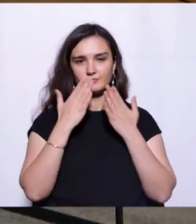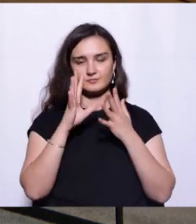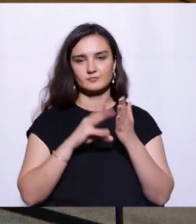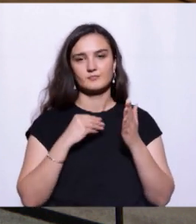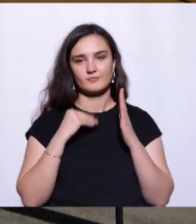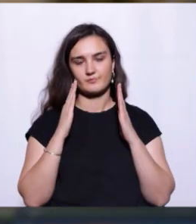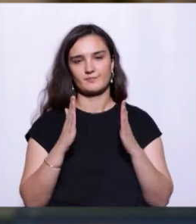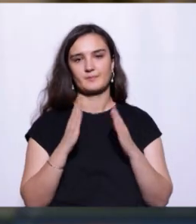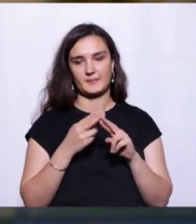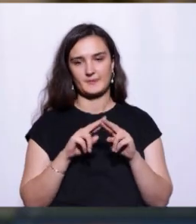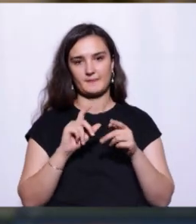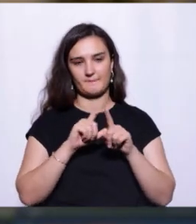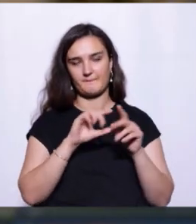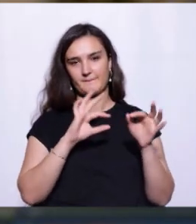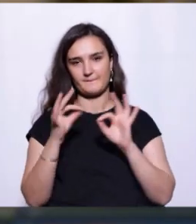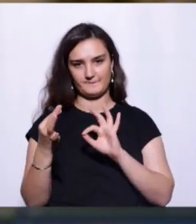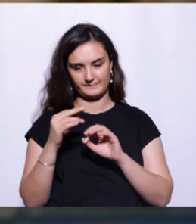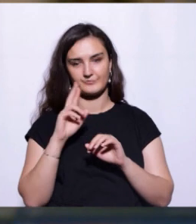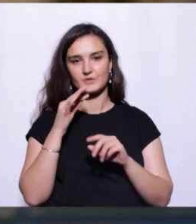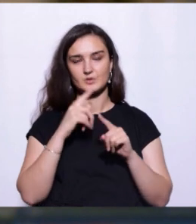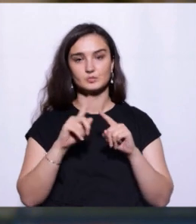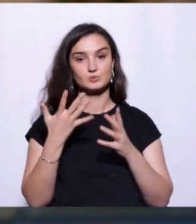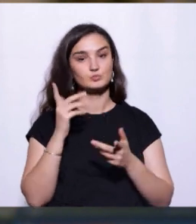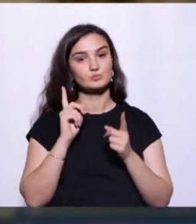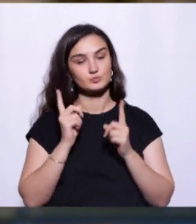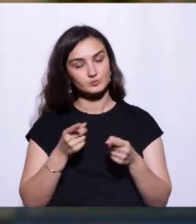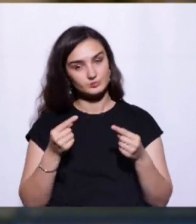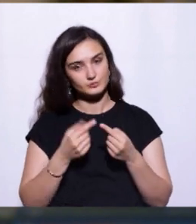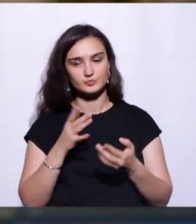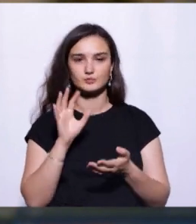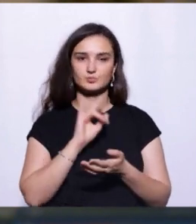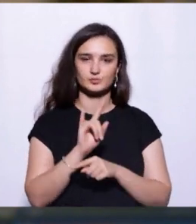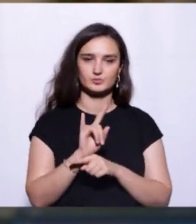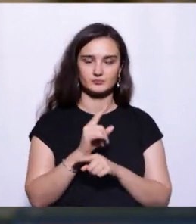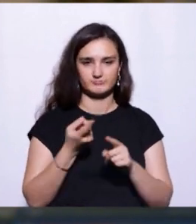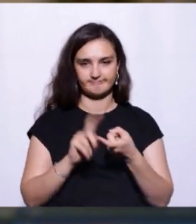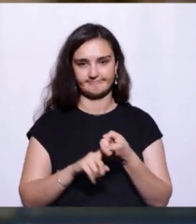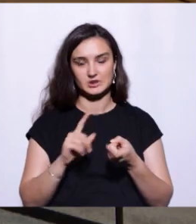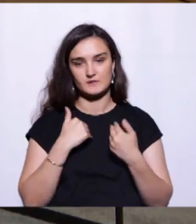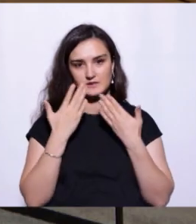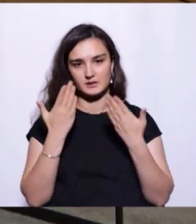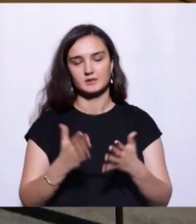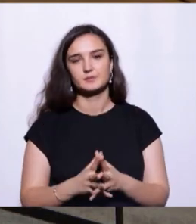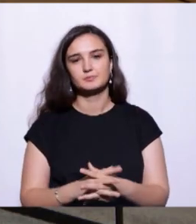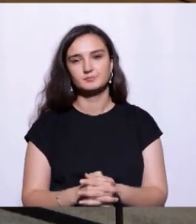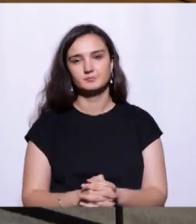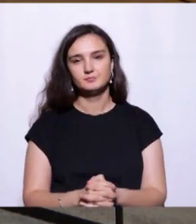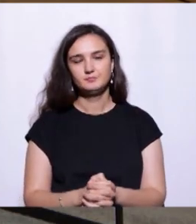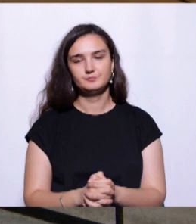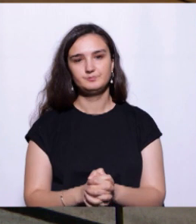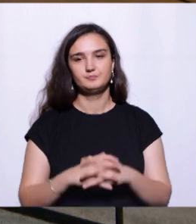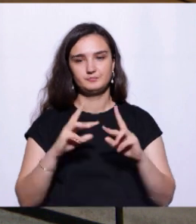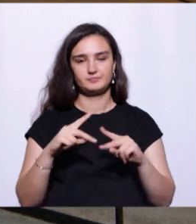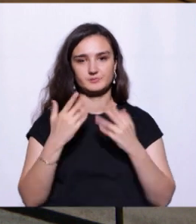we will read sentences and determine if they are true or false based on what we read. ახლა კი